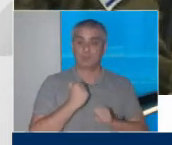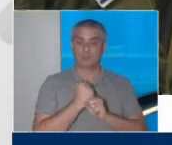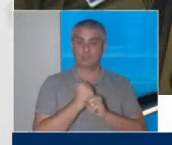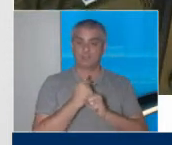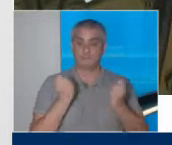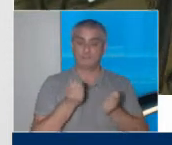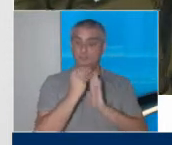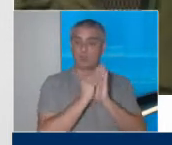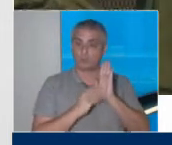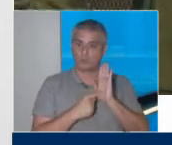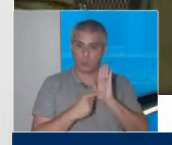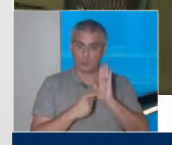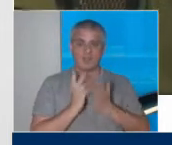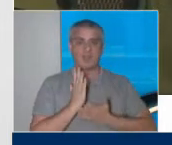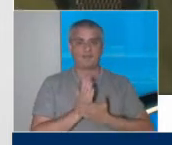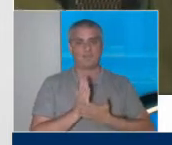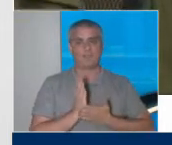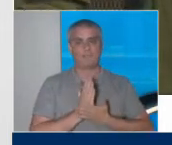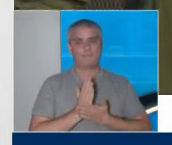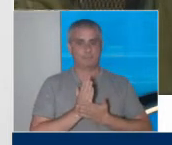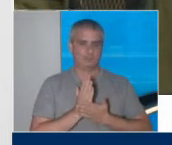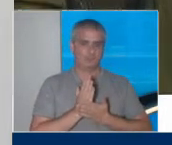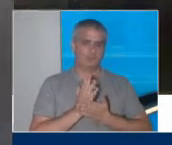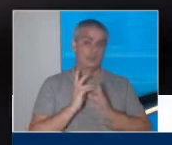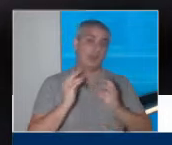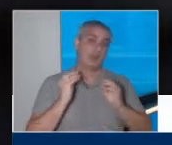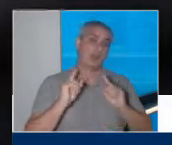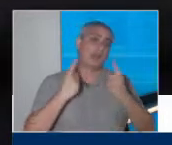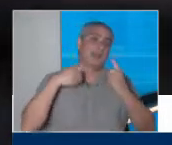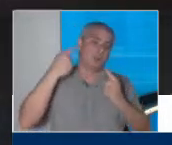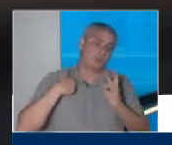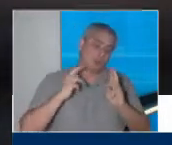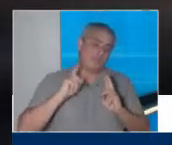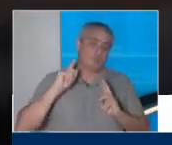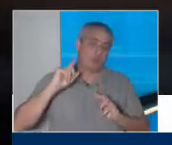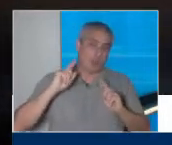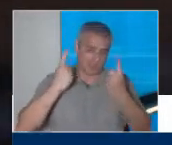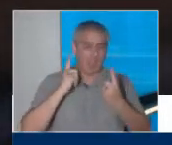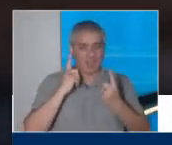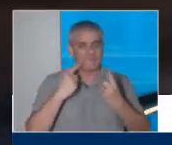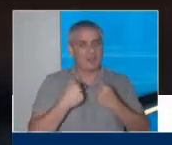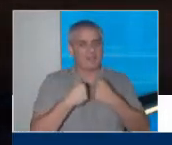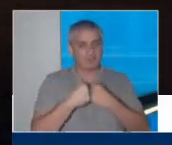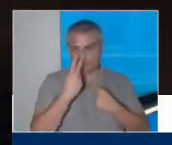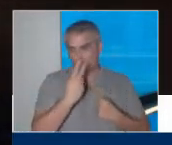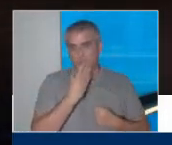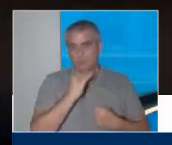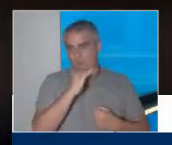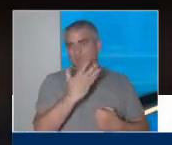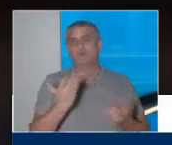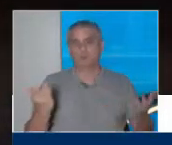הדוח הזה, הוא למעשה כבר מכין את הקרקע לאירוע הבא, שנקווה שלא יגיע, אבל ברמת החיכוך שאנחנו רואים ביהודה